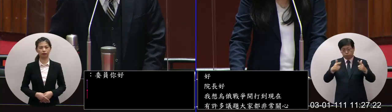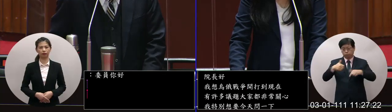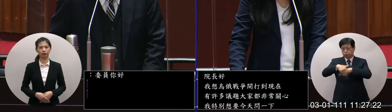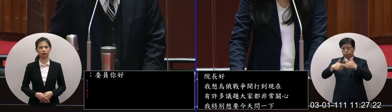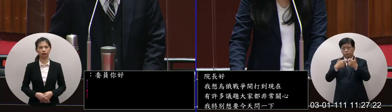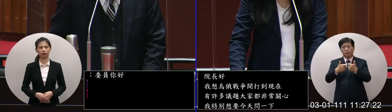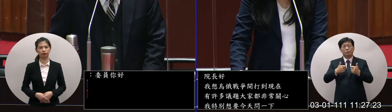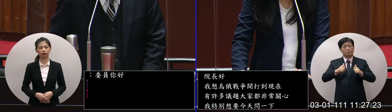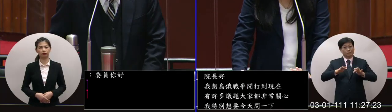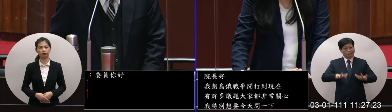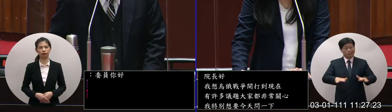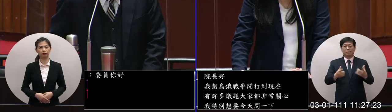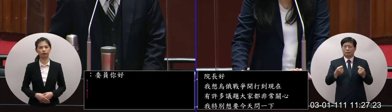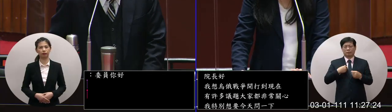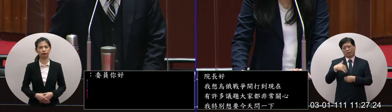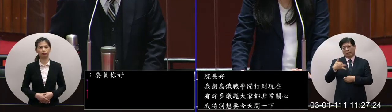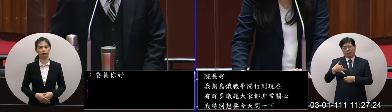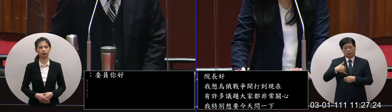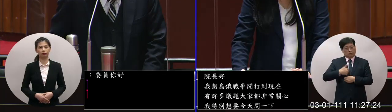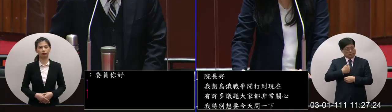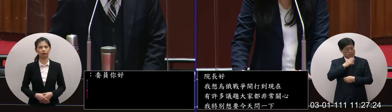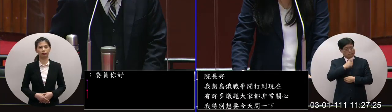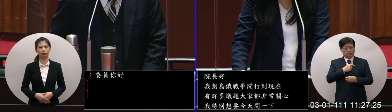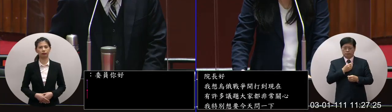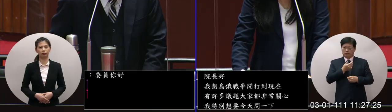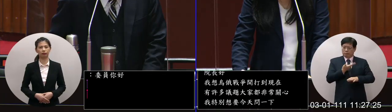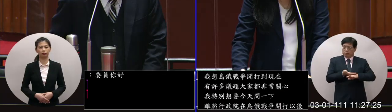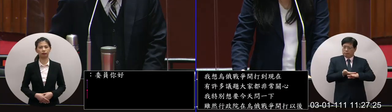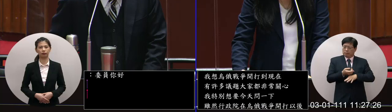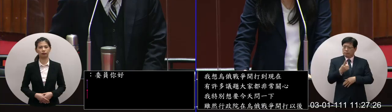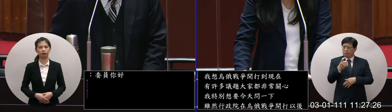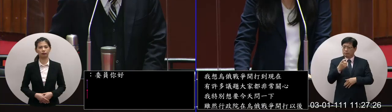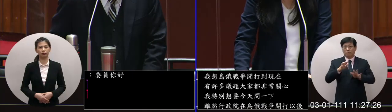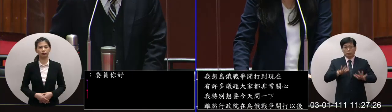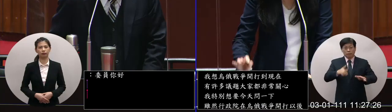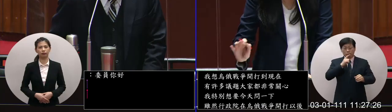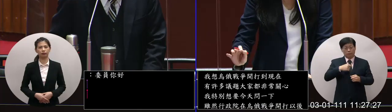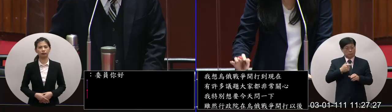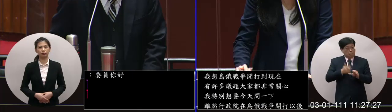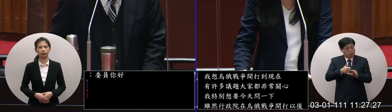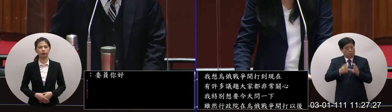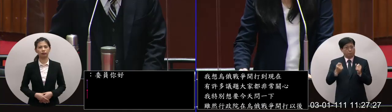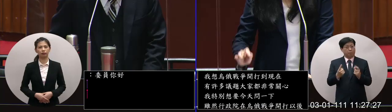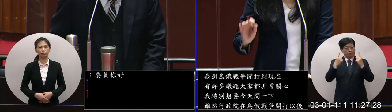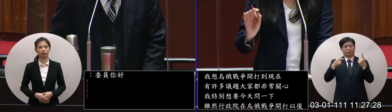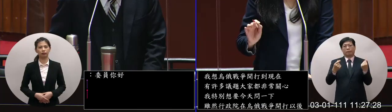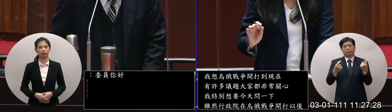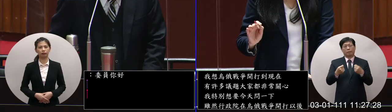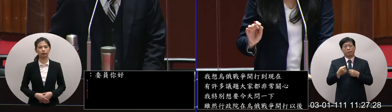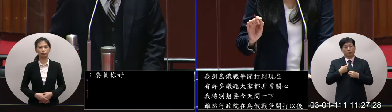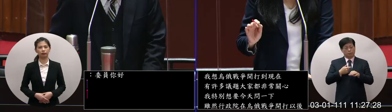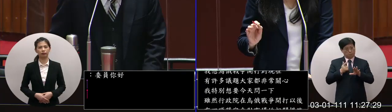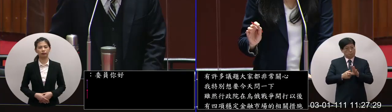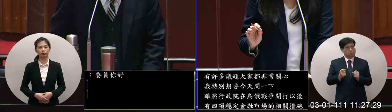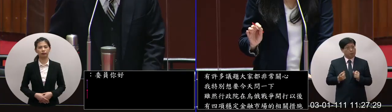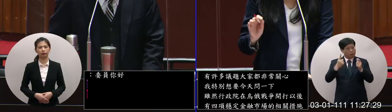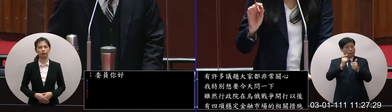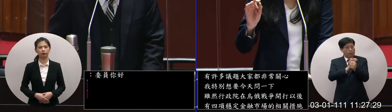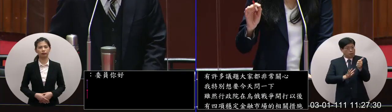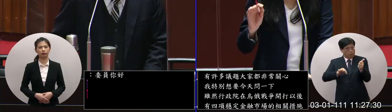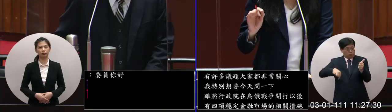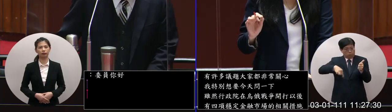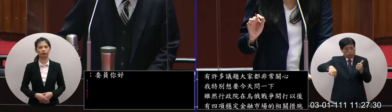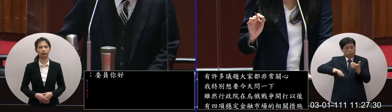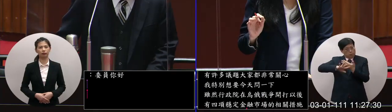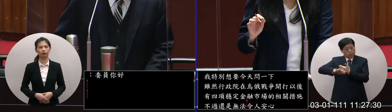那不过还是没有办法完全令人去安心哦。我们看到这一周的油价还是上涨的哦，那油价上涨恐怕会带动